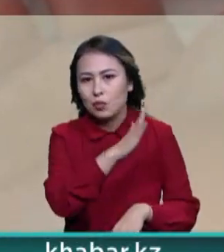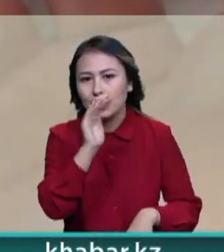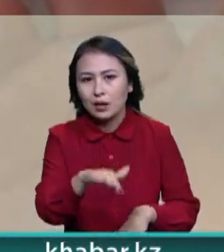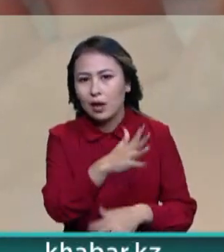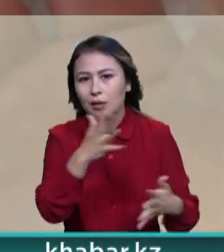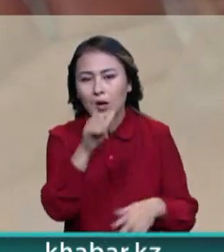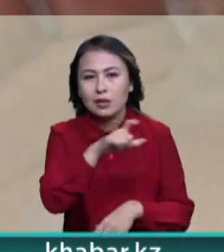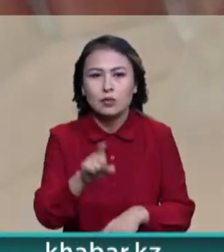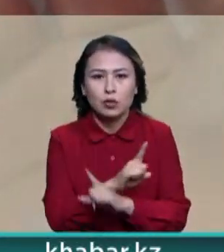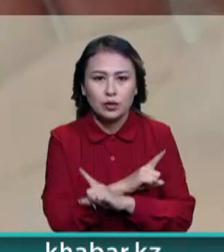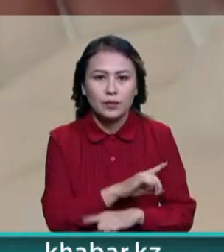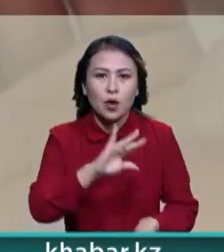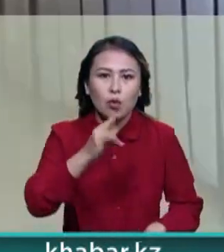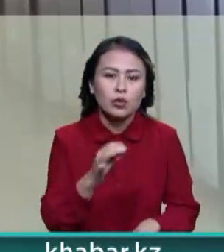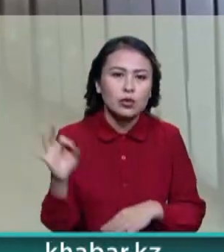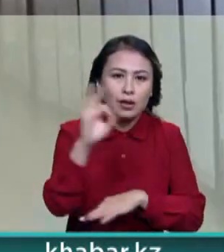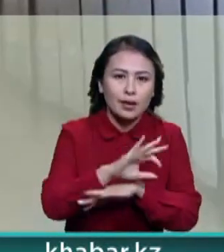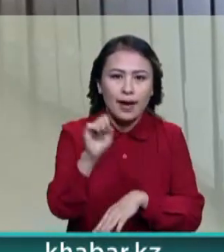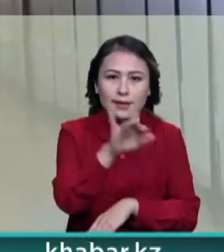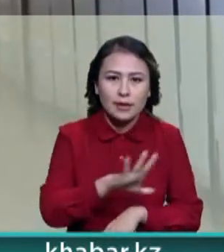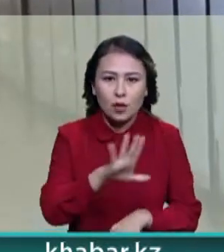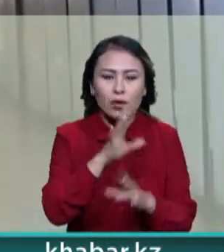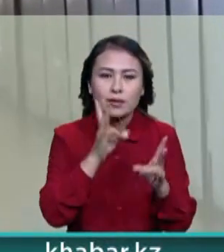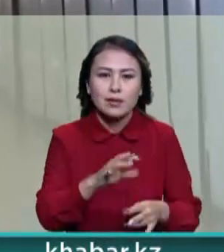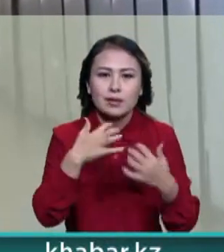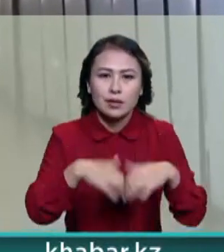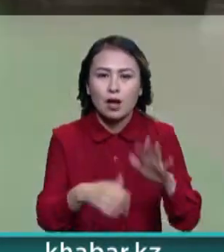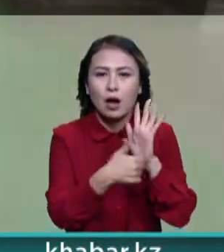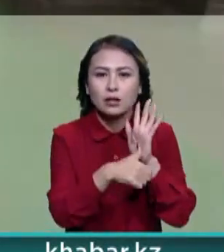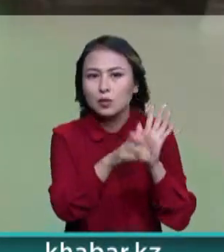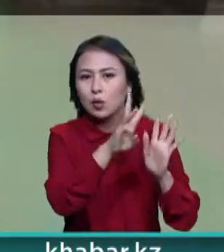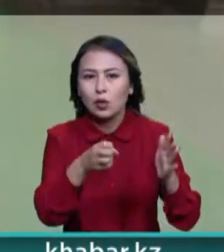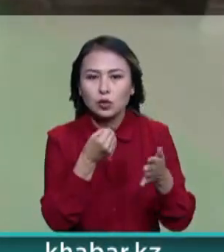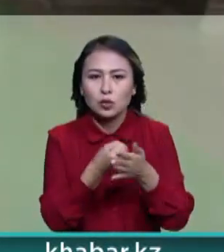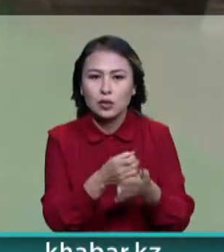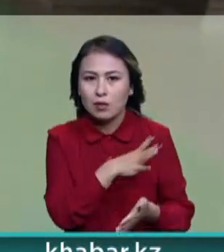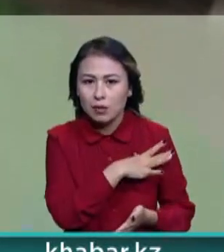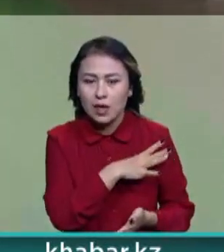200 мыңдай адам қайтыс болды. Оңтүстік шығыс Азияда науқастар саны 6